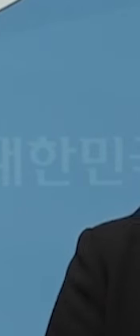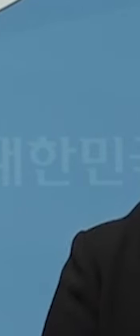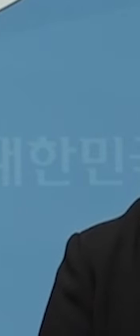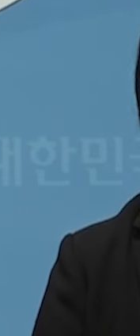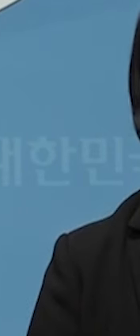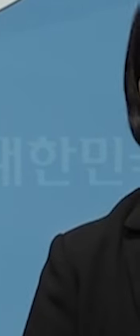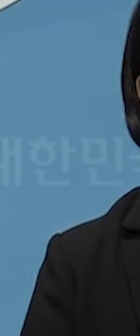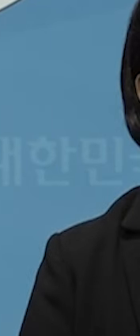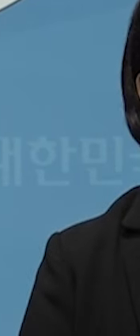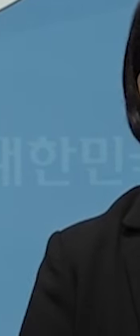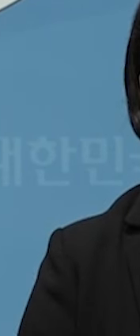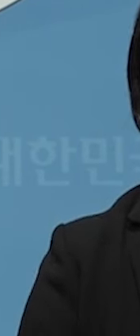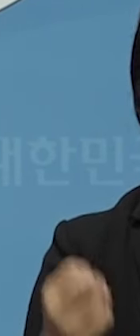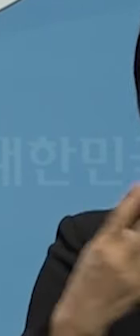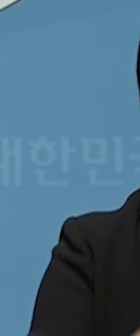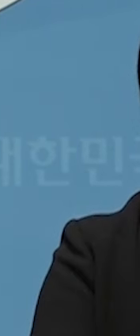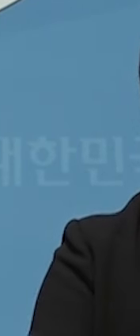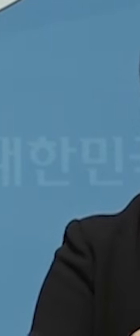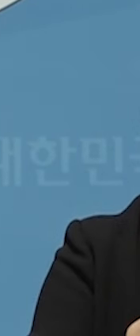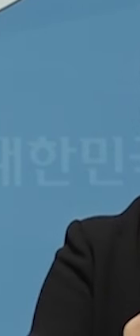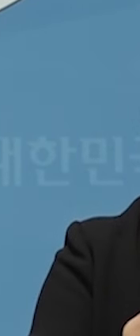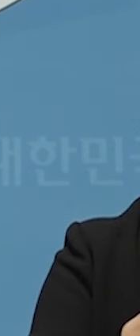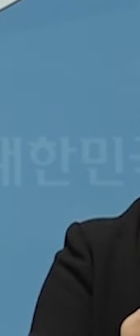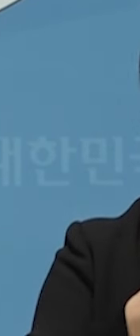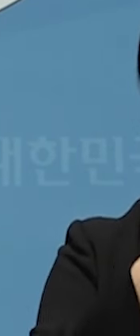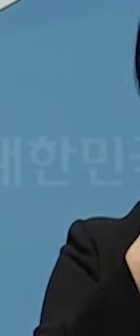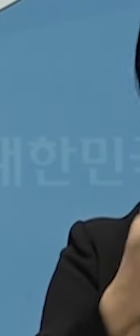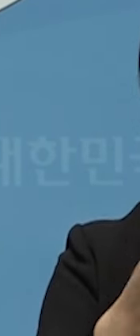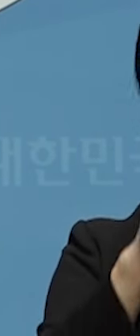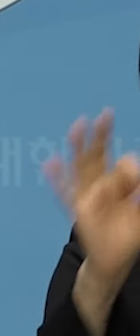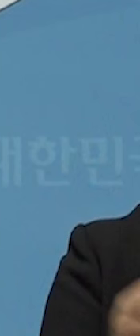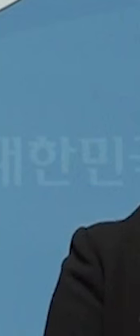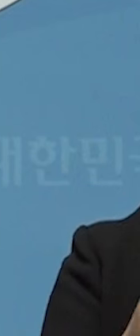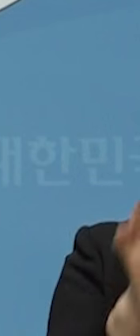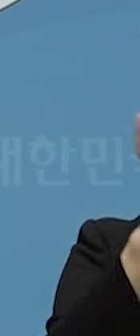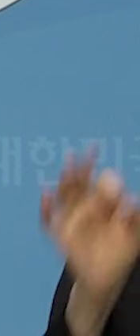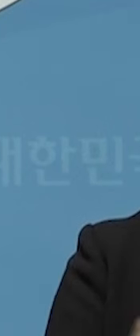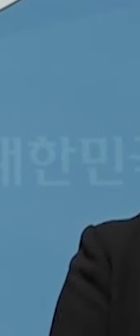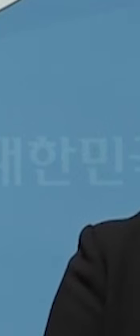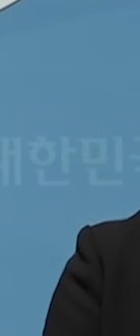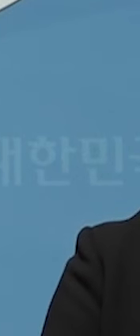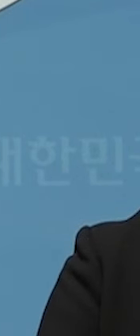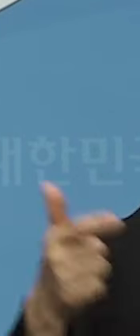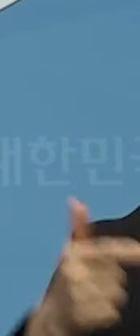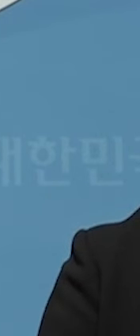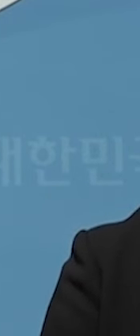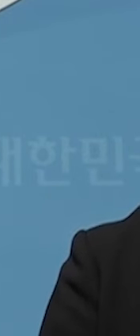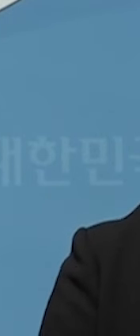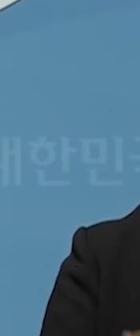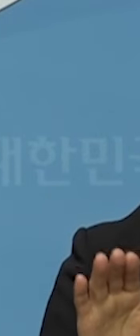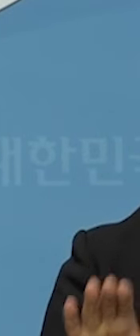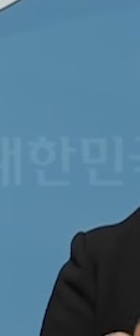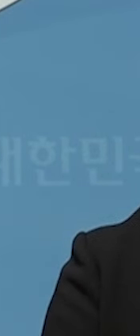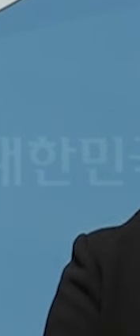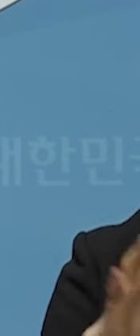있습니다. 또한 환급률을 80% 선으로 높이겠습니다. 현행